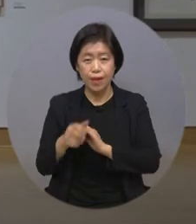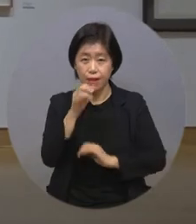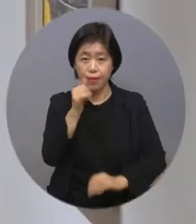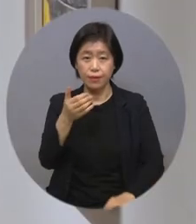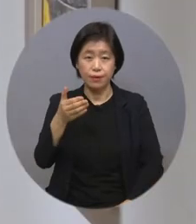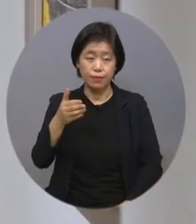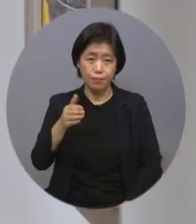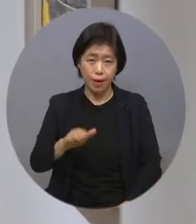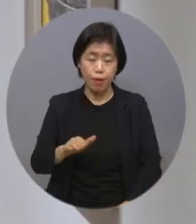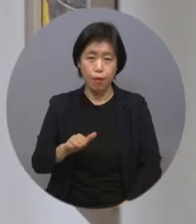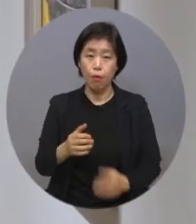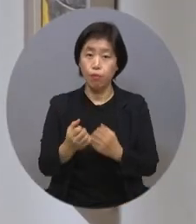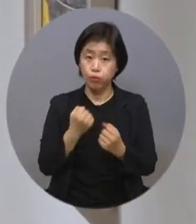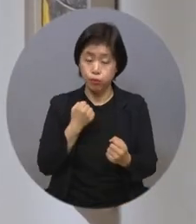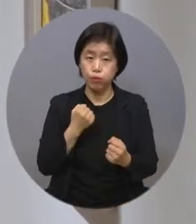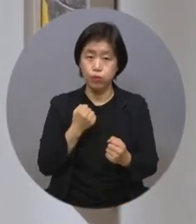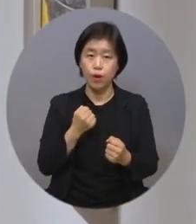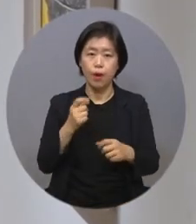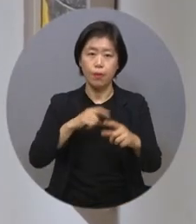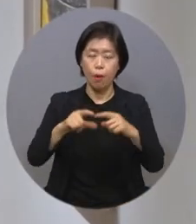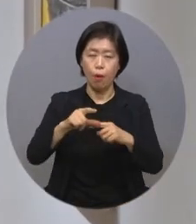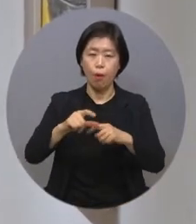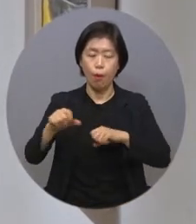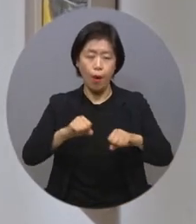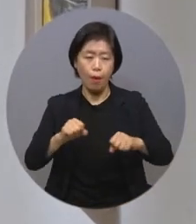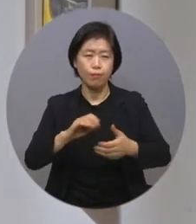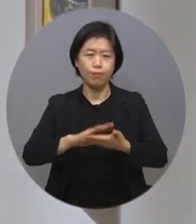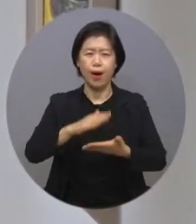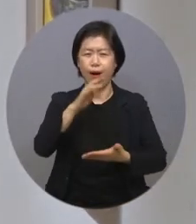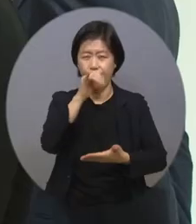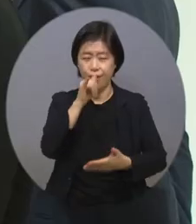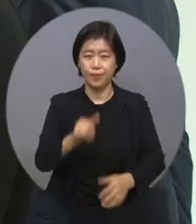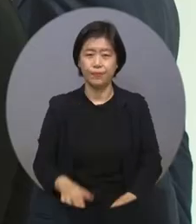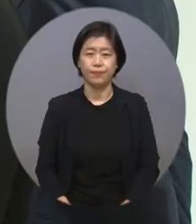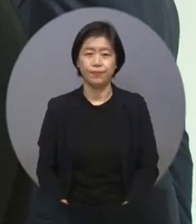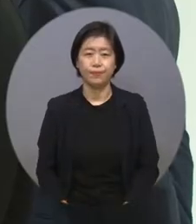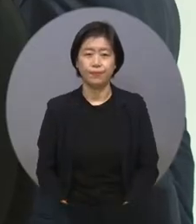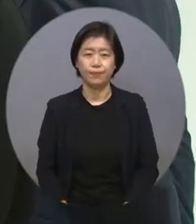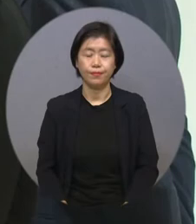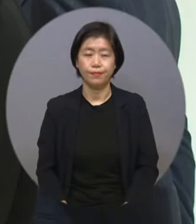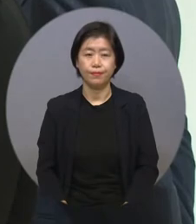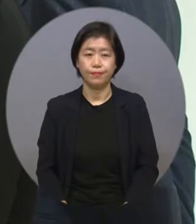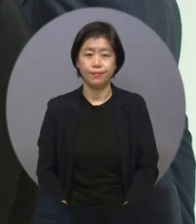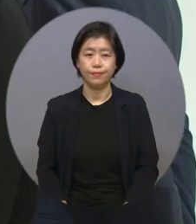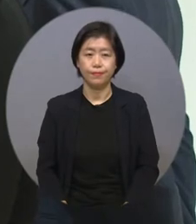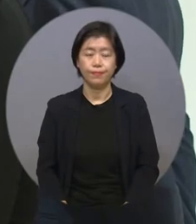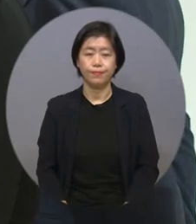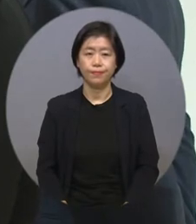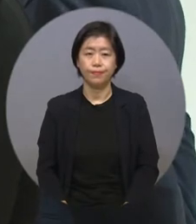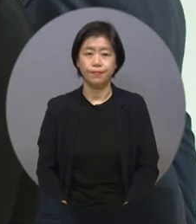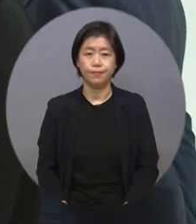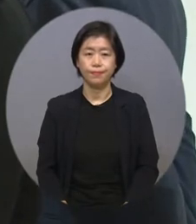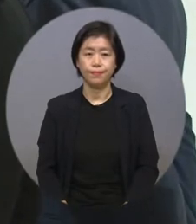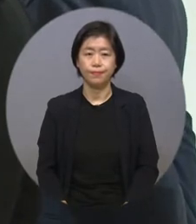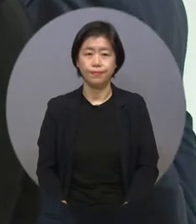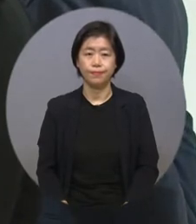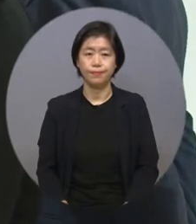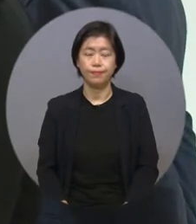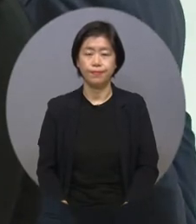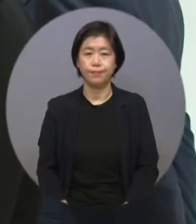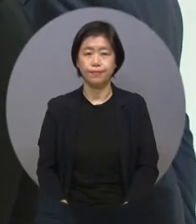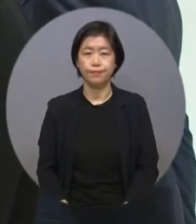예술가들. 그럼에도 해마다 다채로운 문화의 향기로 의정부 시민을 만나고 있습니다. 복지TV